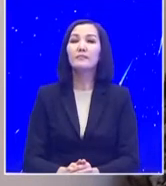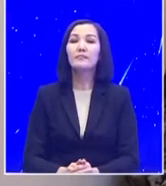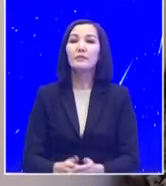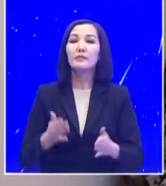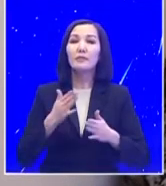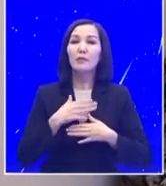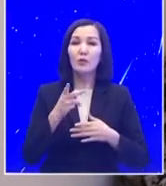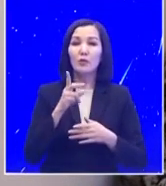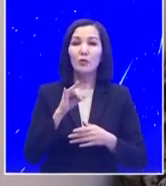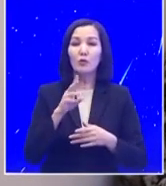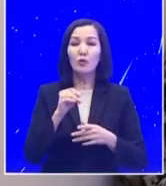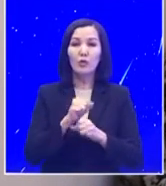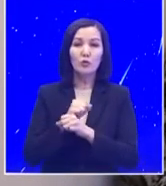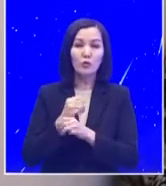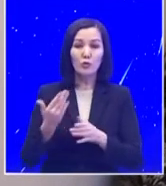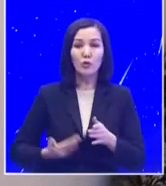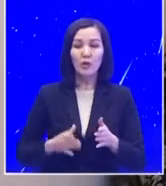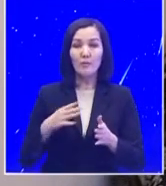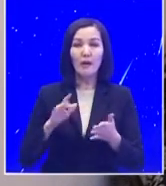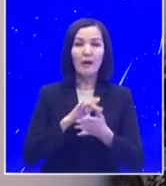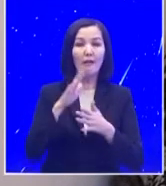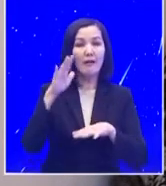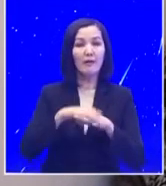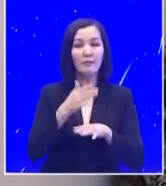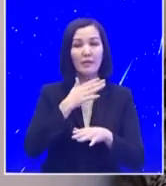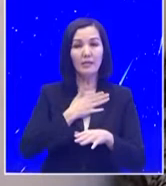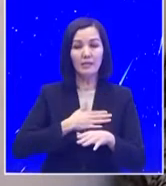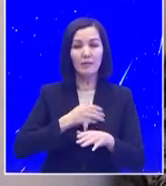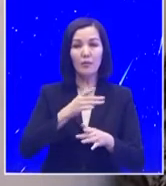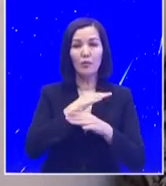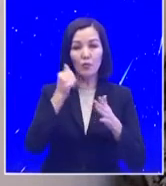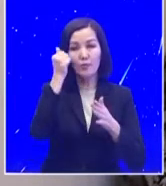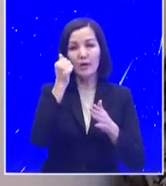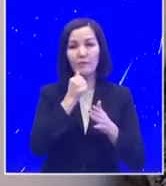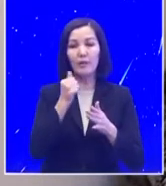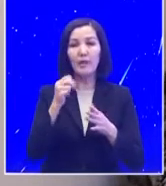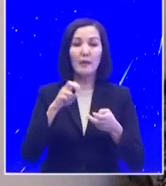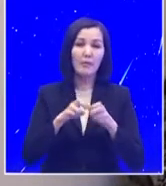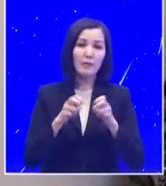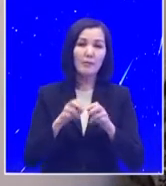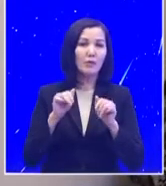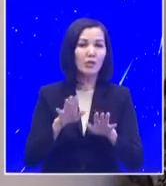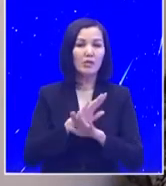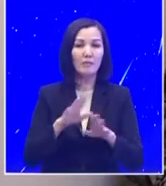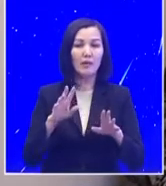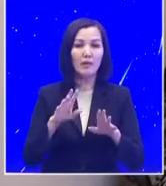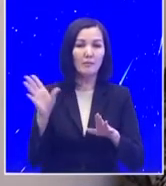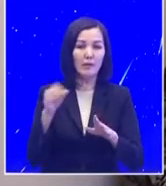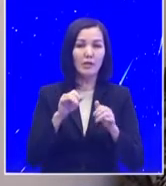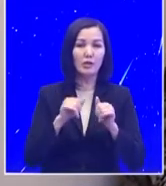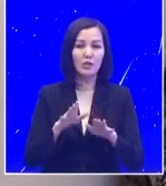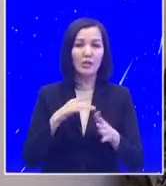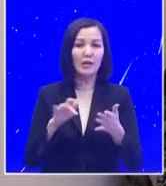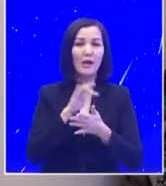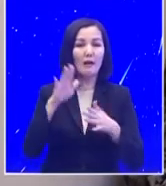Мен Итас саяжайының тұрғынымын. Қала әкіміне ризамыз. Көп-көп рахмет. Көптен бері күрмеуі шешілмеген мәселемізді шешті.